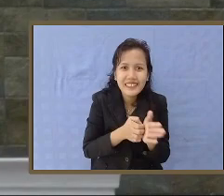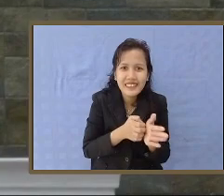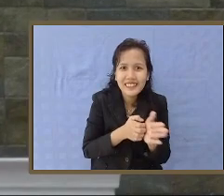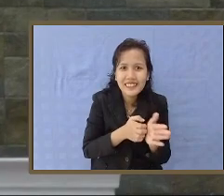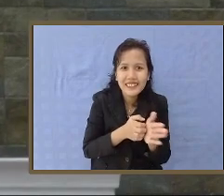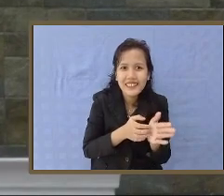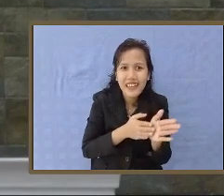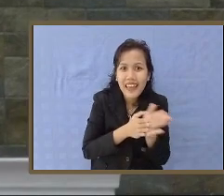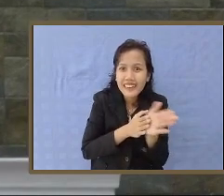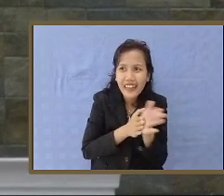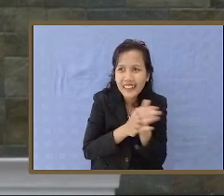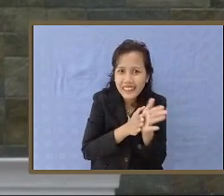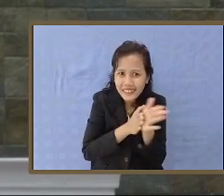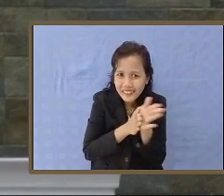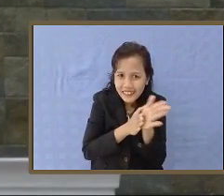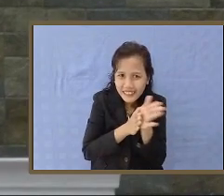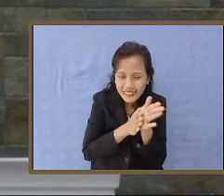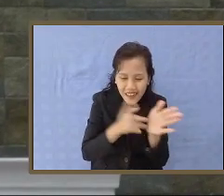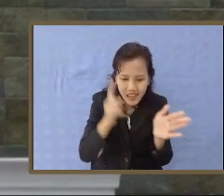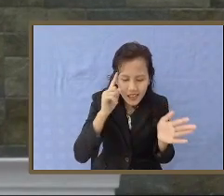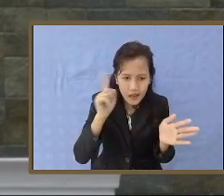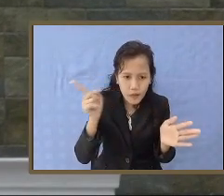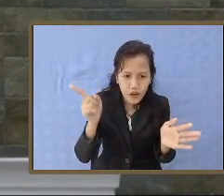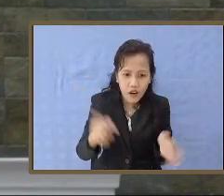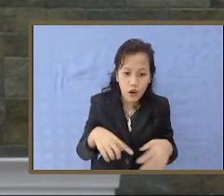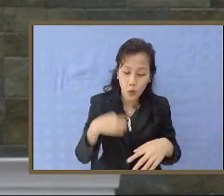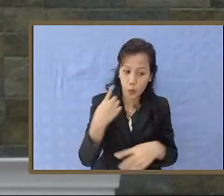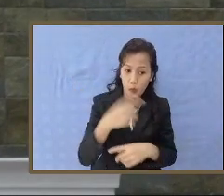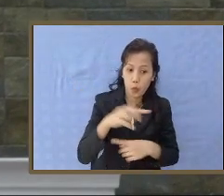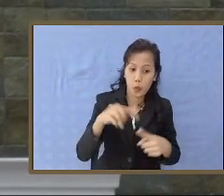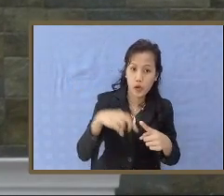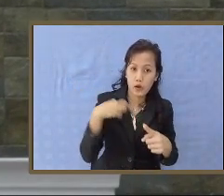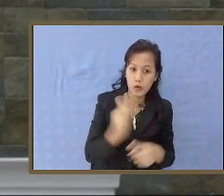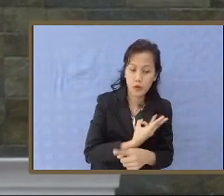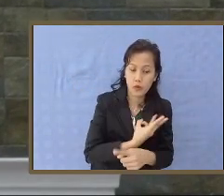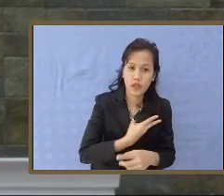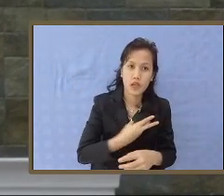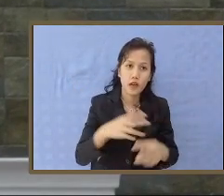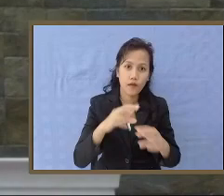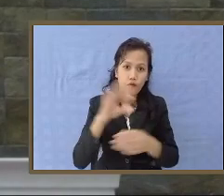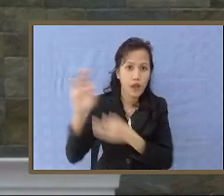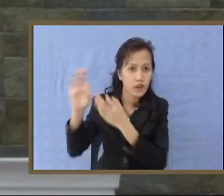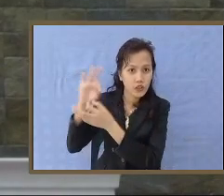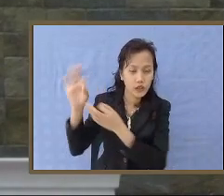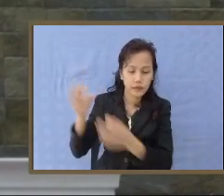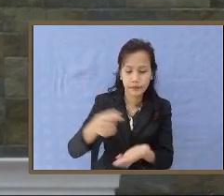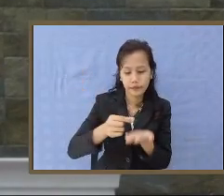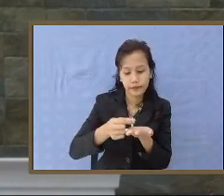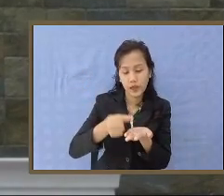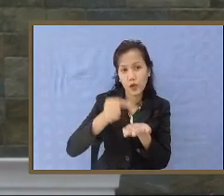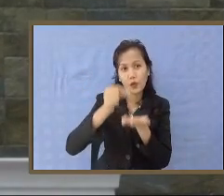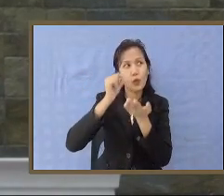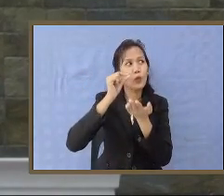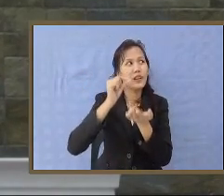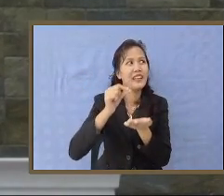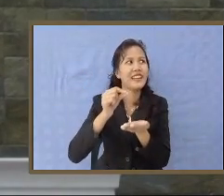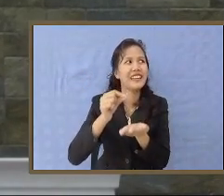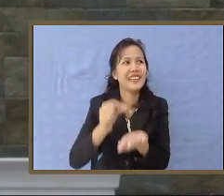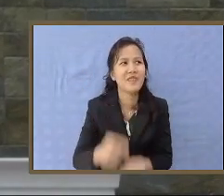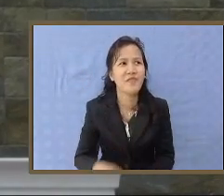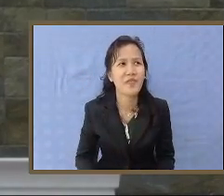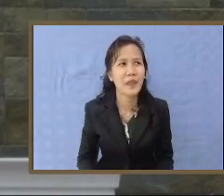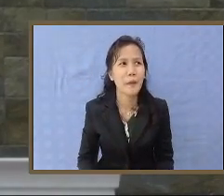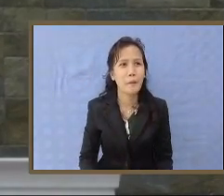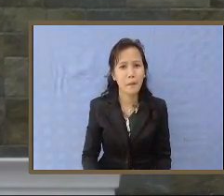pag tayo lang nagpe-fellowship, makapitid over a cup of coffee and tanlad and pandesal na may itlog, asaya